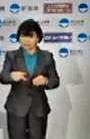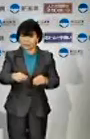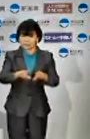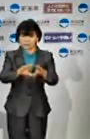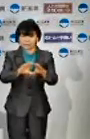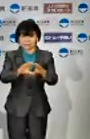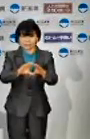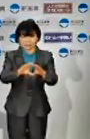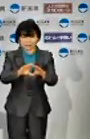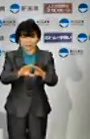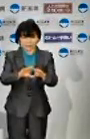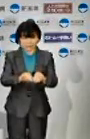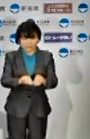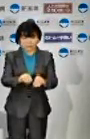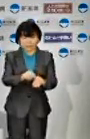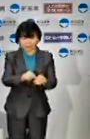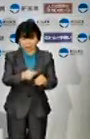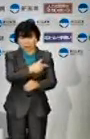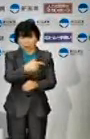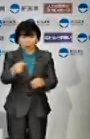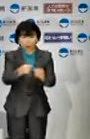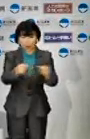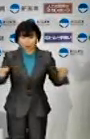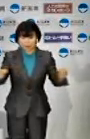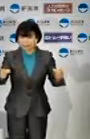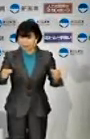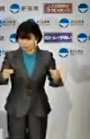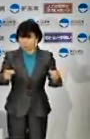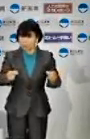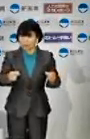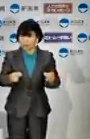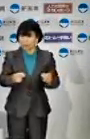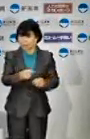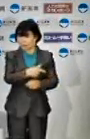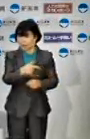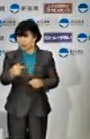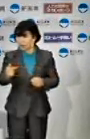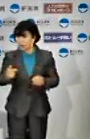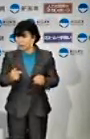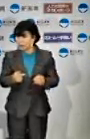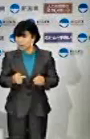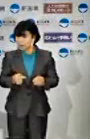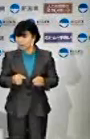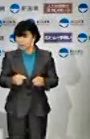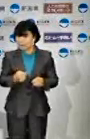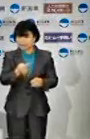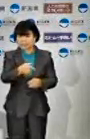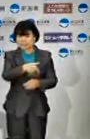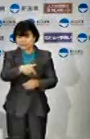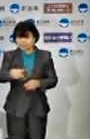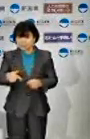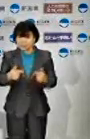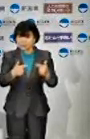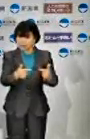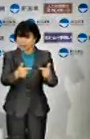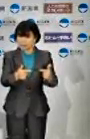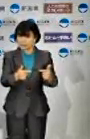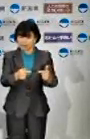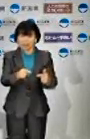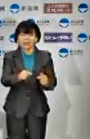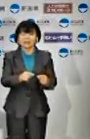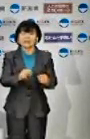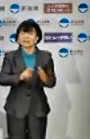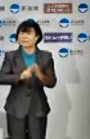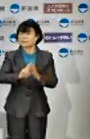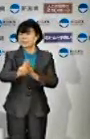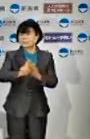討したいというふうな発表がありました。そういった 何を検討したいとおっしゃいますか。 廃止ですね、一部の廃止バスの代替も、もう